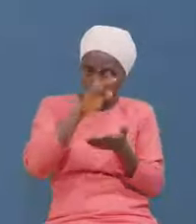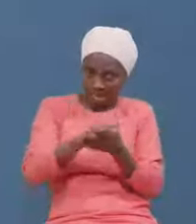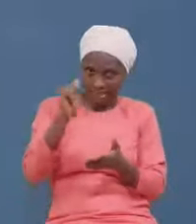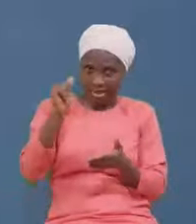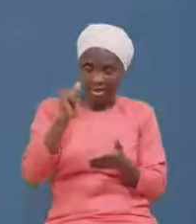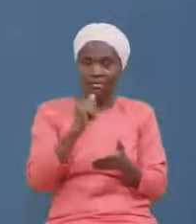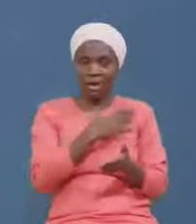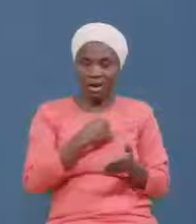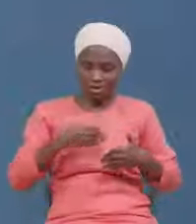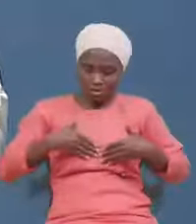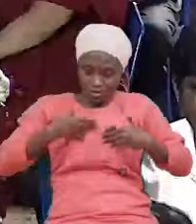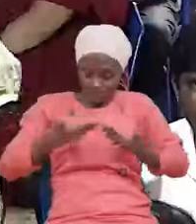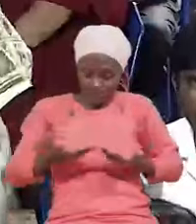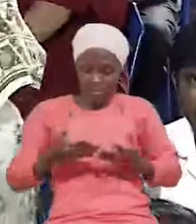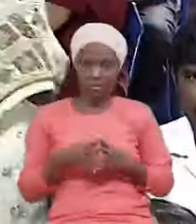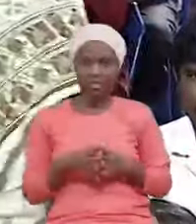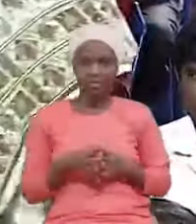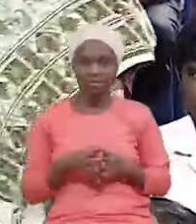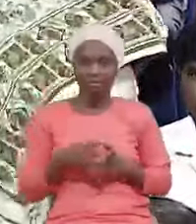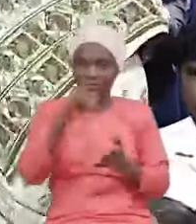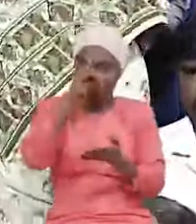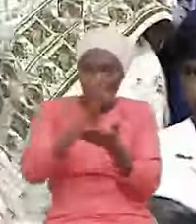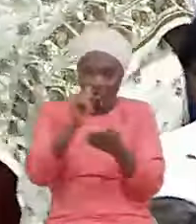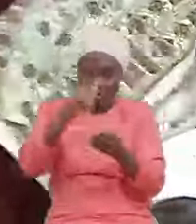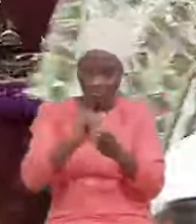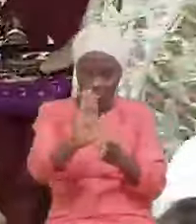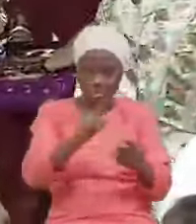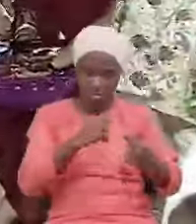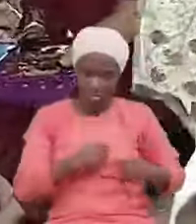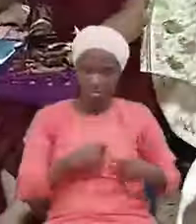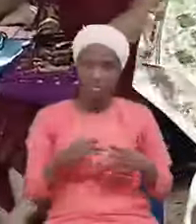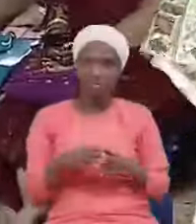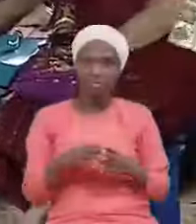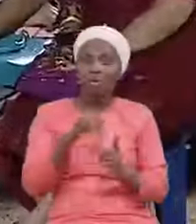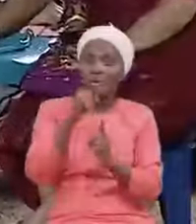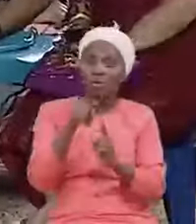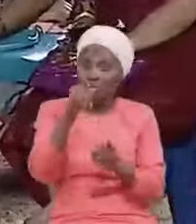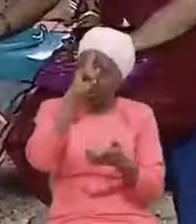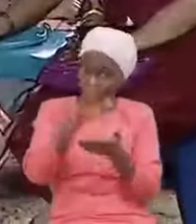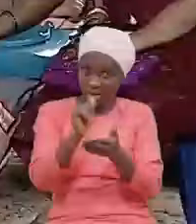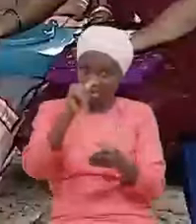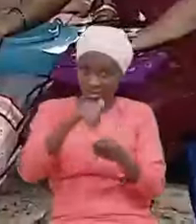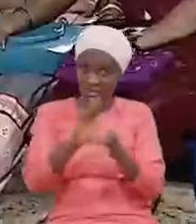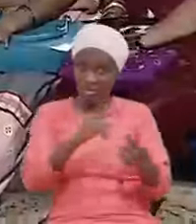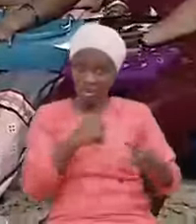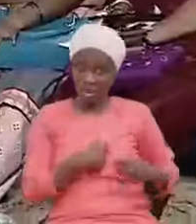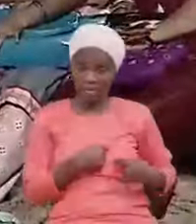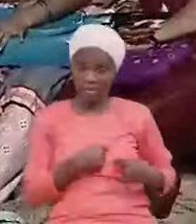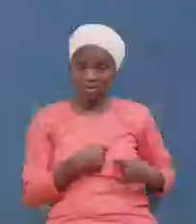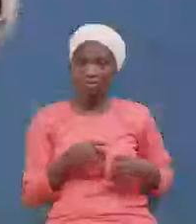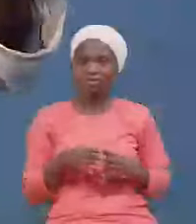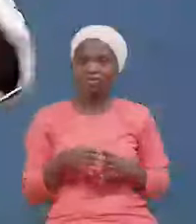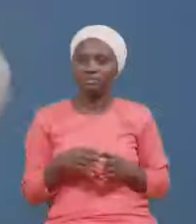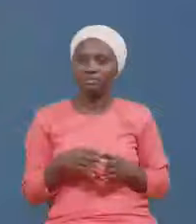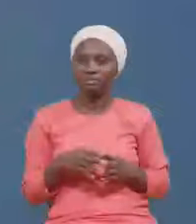confess విశ్వసించండి ఒప్పుకోండి believe in your heart మీ హృదయములో విశ్వసించండి when you believe in your heart మీ హృదయములో విశ్వసించగా your neighbor